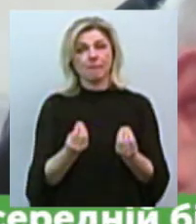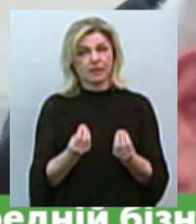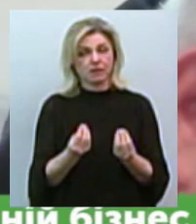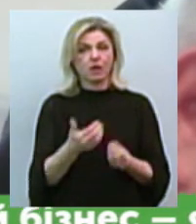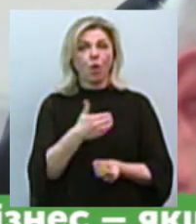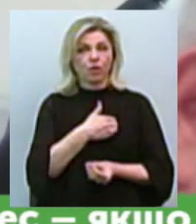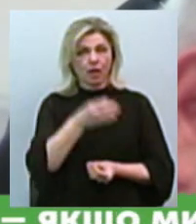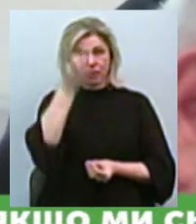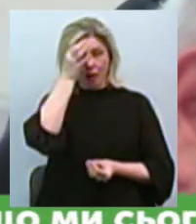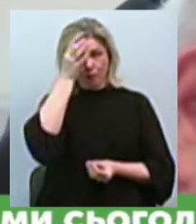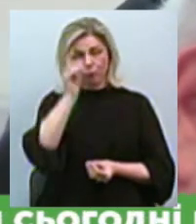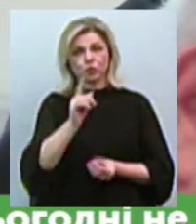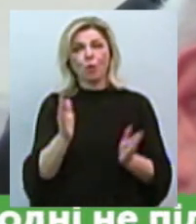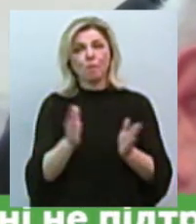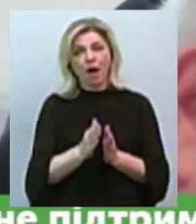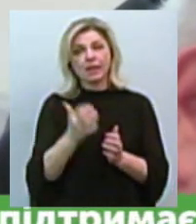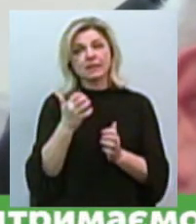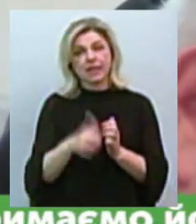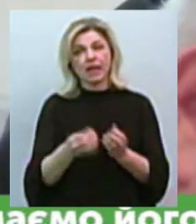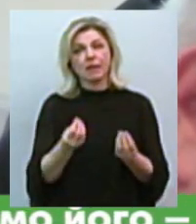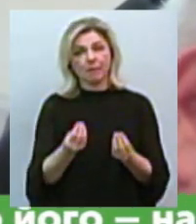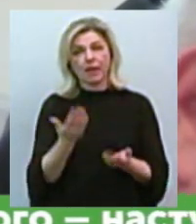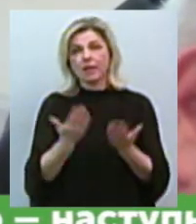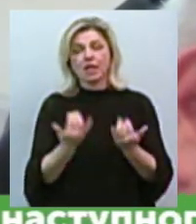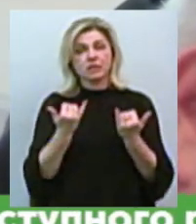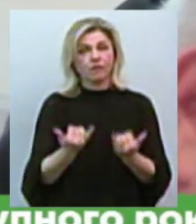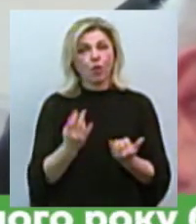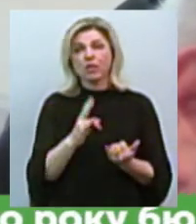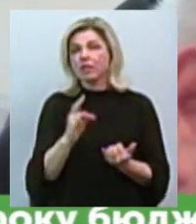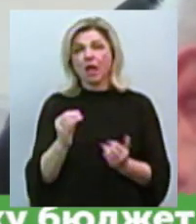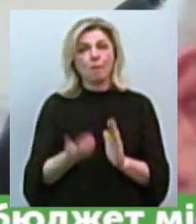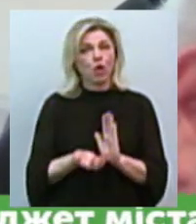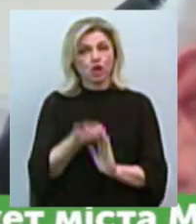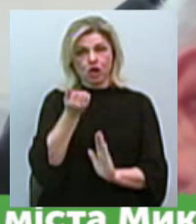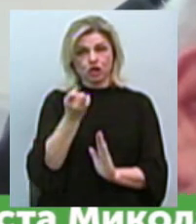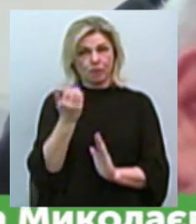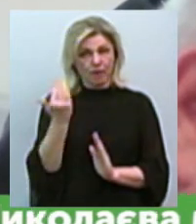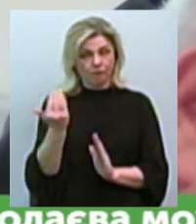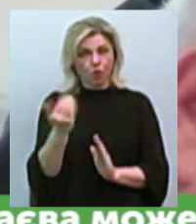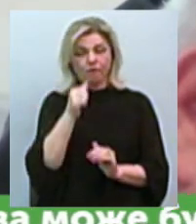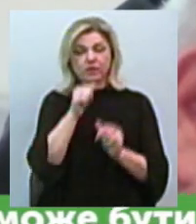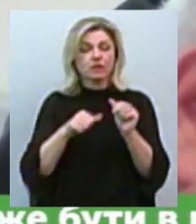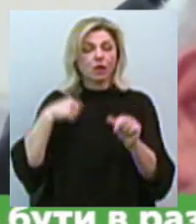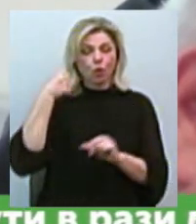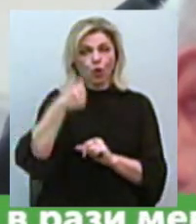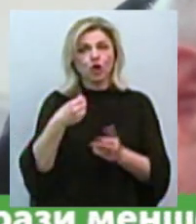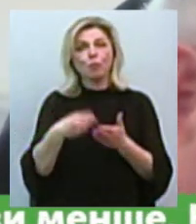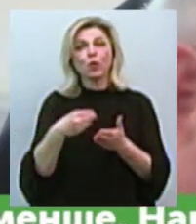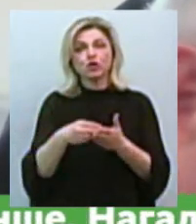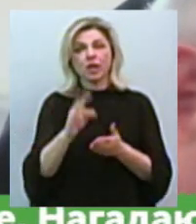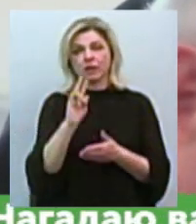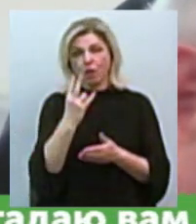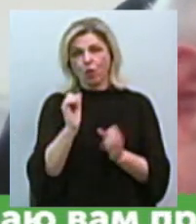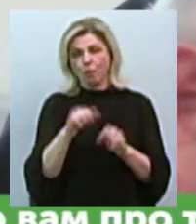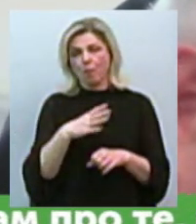бы вам напомнить, что малый и средний бизнес, если мы сегодня не поддержим его, в следующем году бюджет города Николаева может быть в